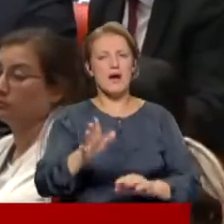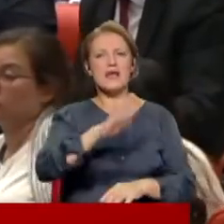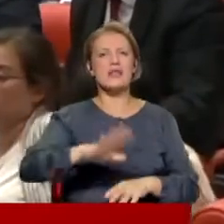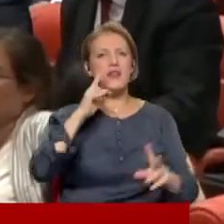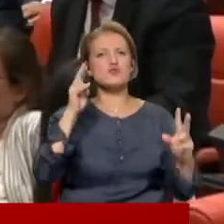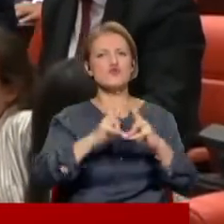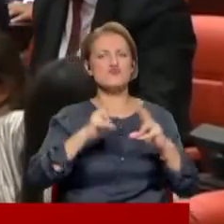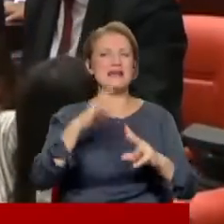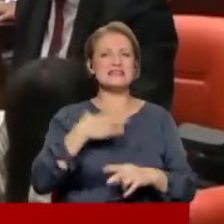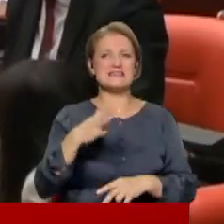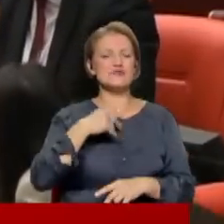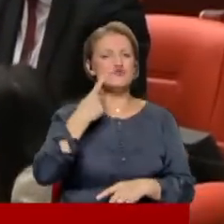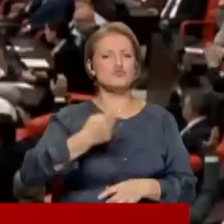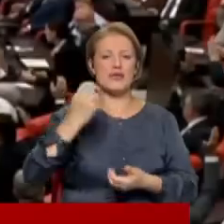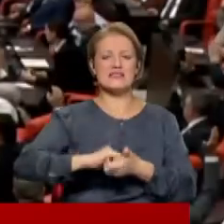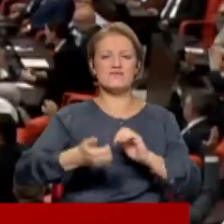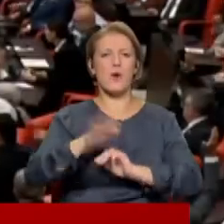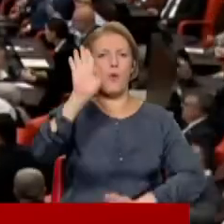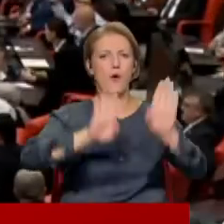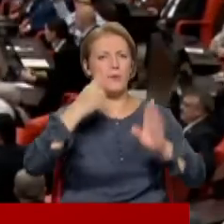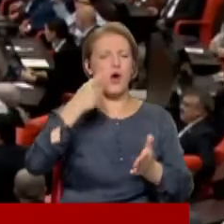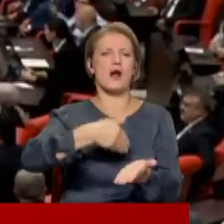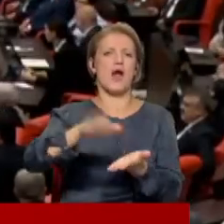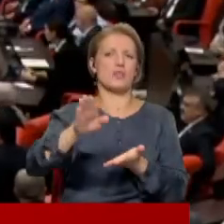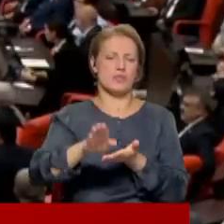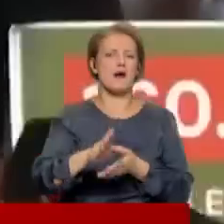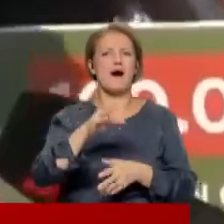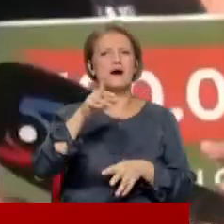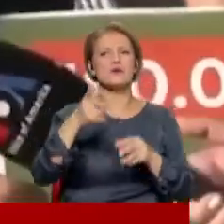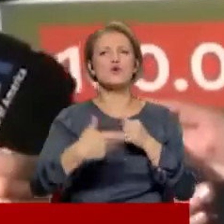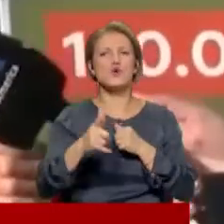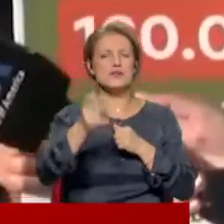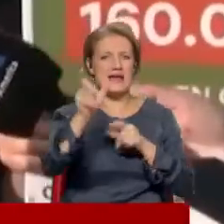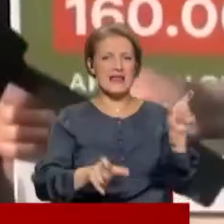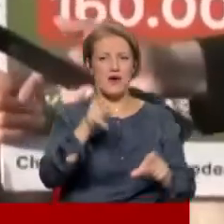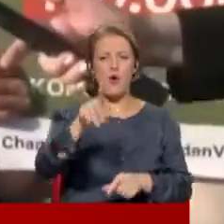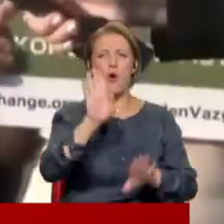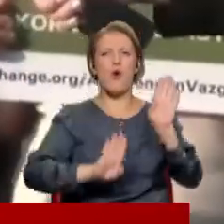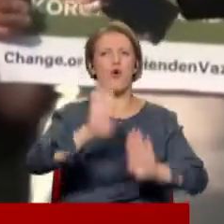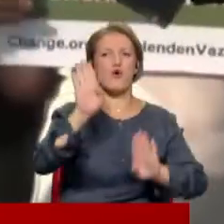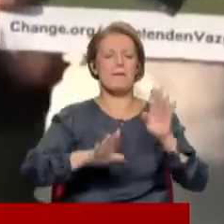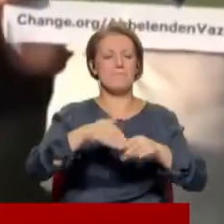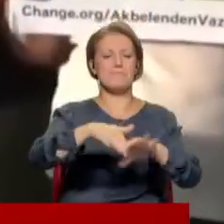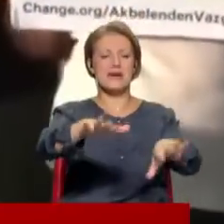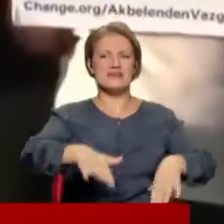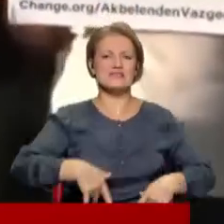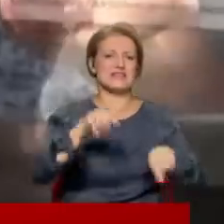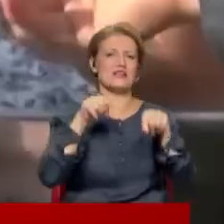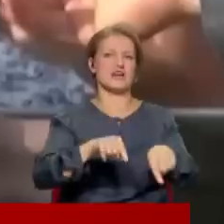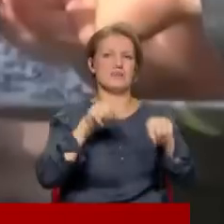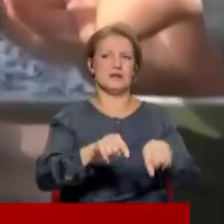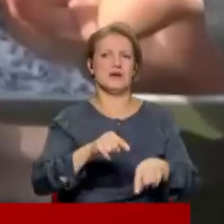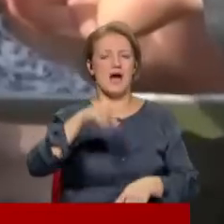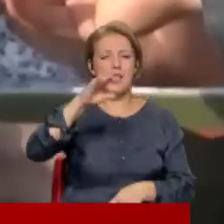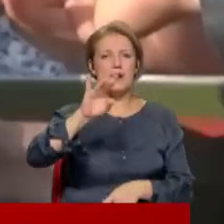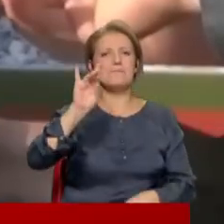genel görüşme talebi Cumhur İttifakı oylarıyla reddedildi. Akbelen köylüleri de o oylamayı mecliste takip etti.